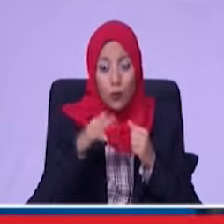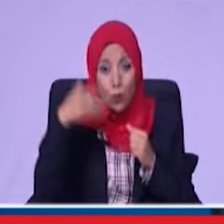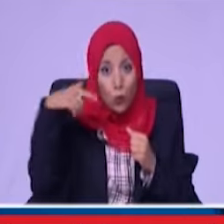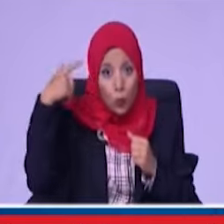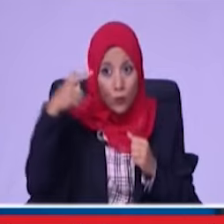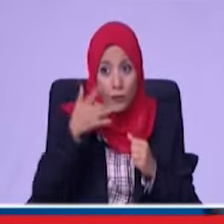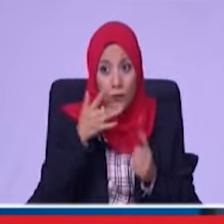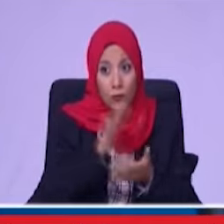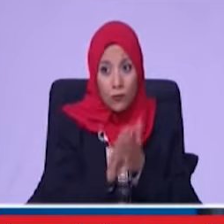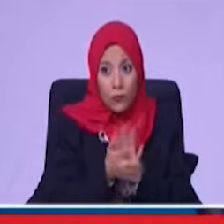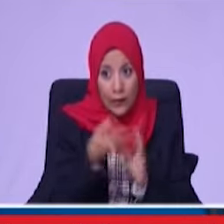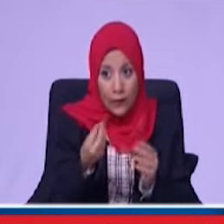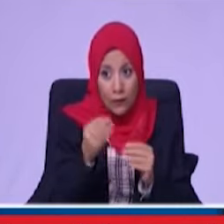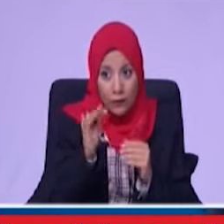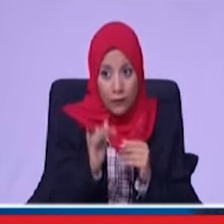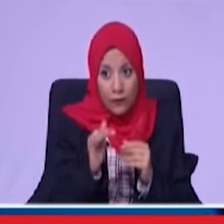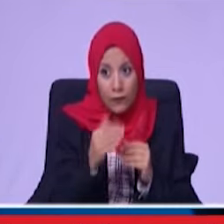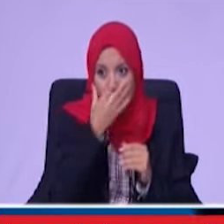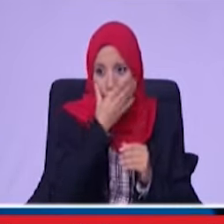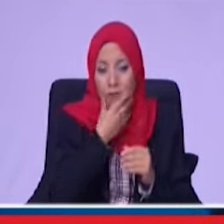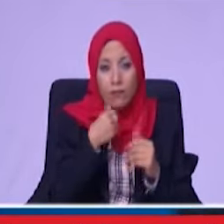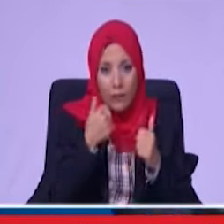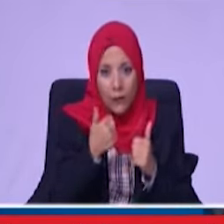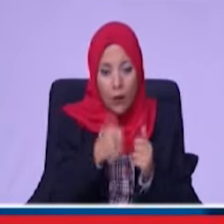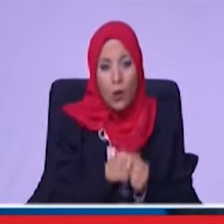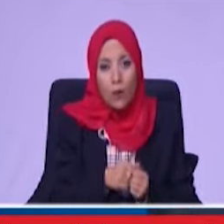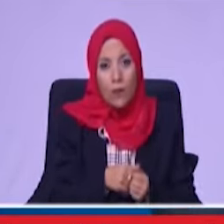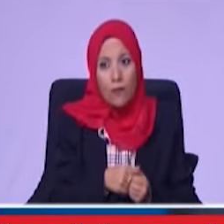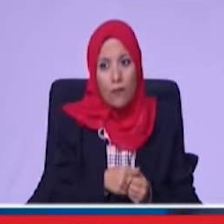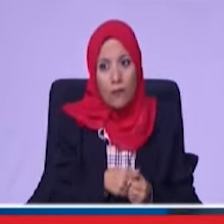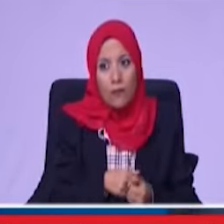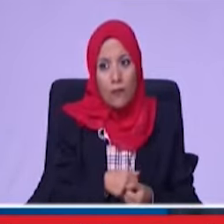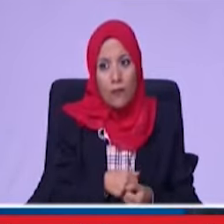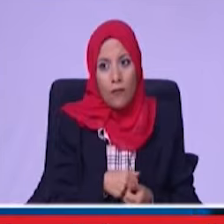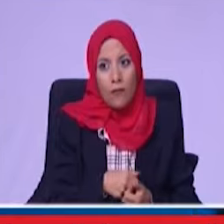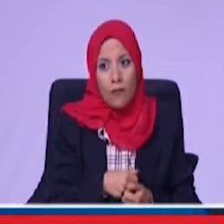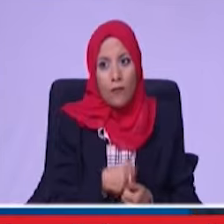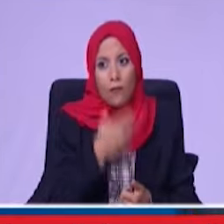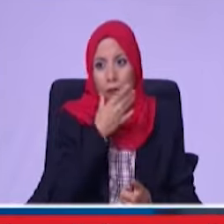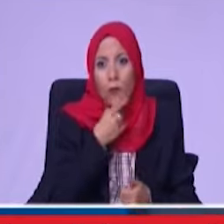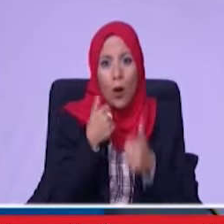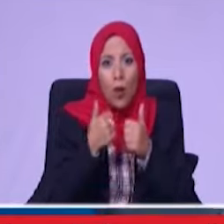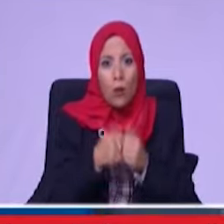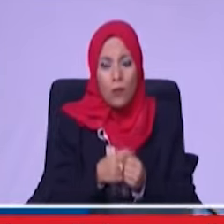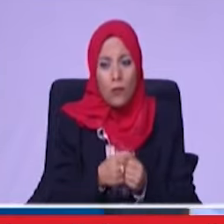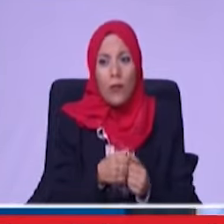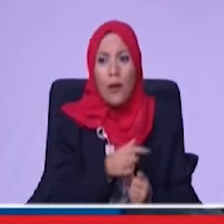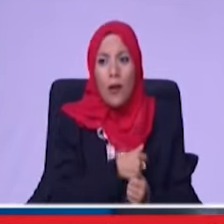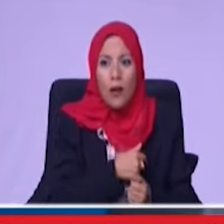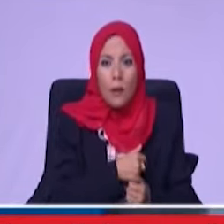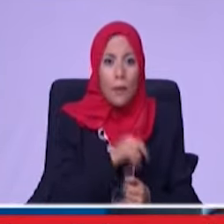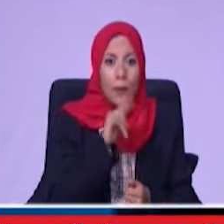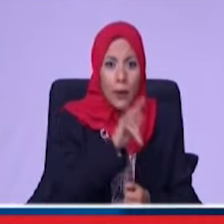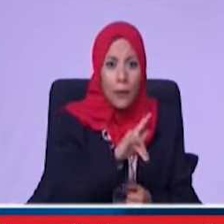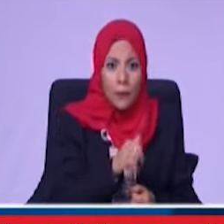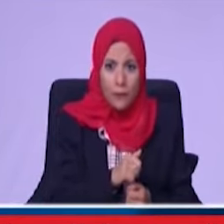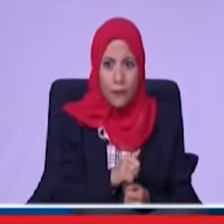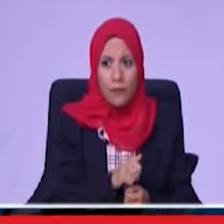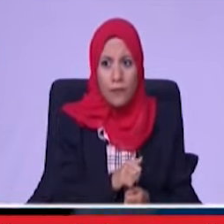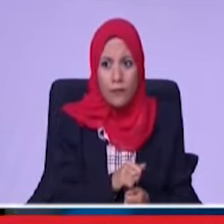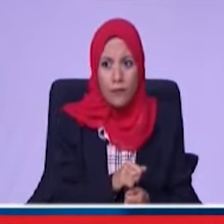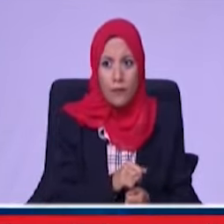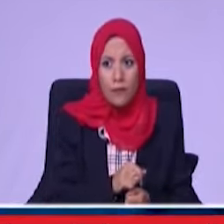لسه صغير بيبقى حلو، معنى كلامه يعني أقوله بالبلدي بيبقى حلو والقلوب متعلقة بيه، ما بدأش